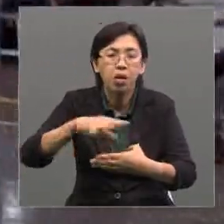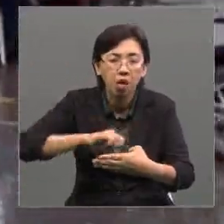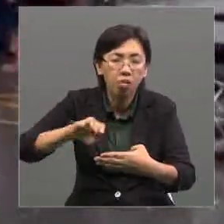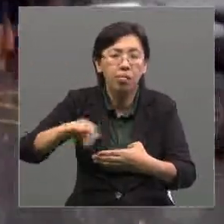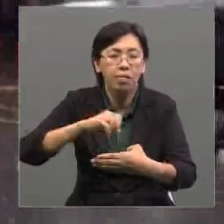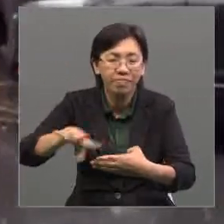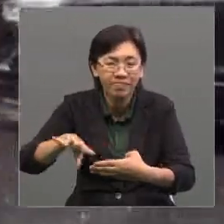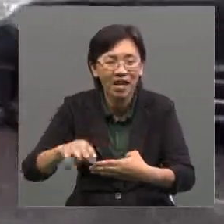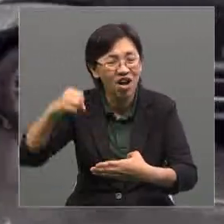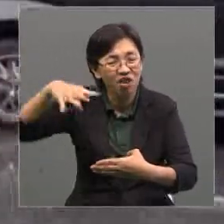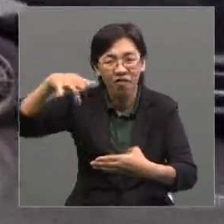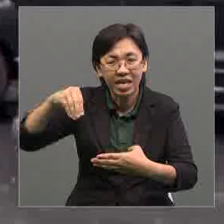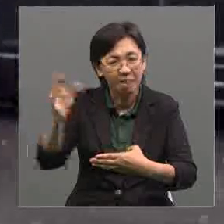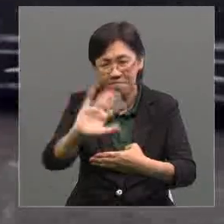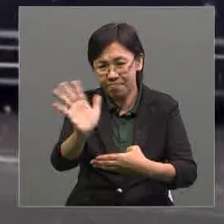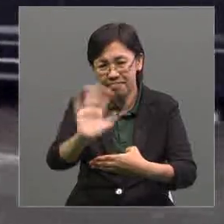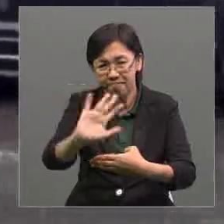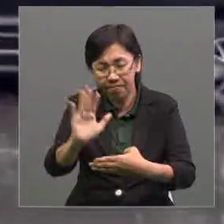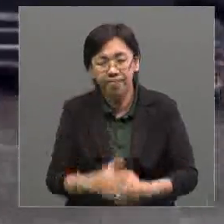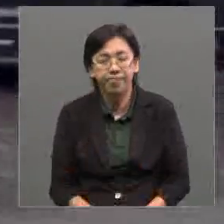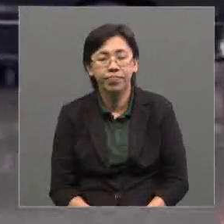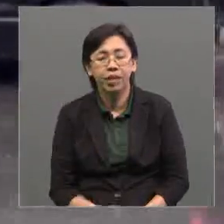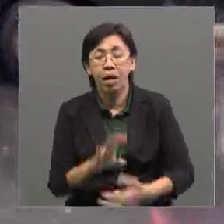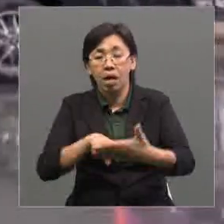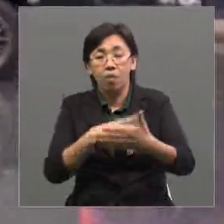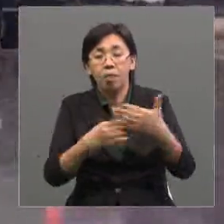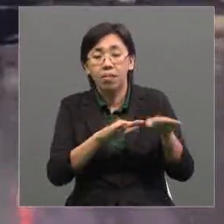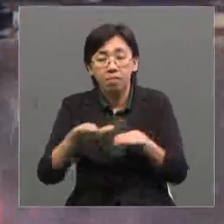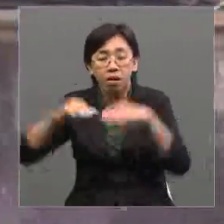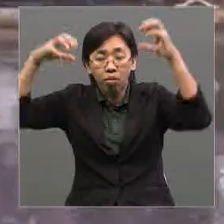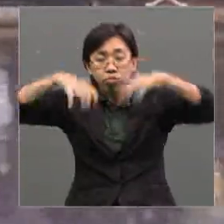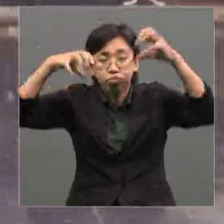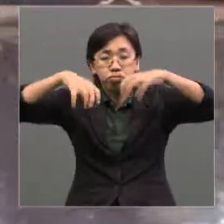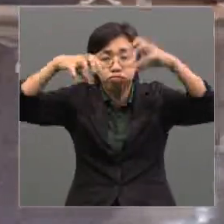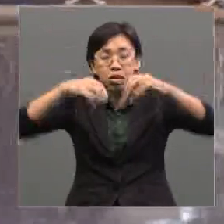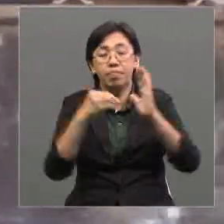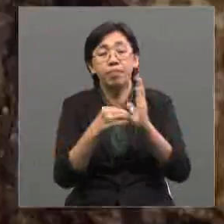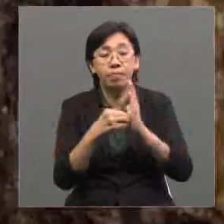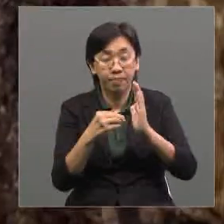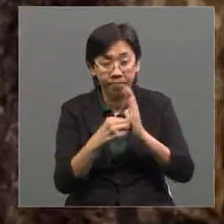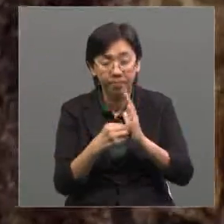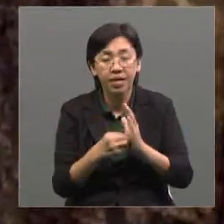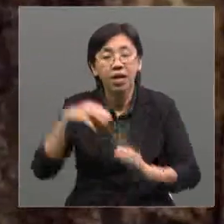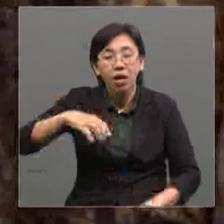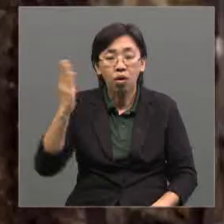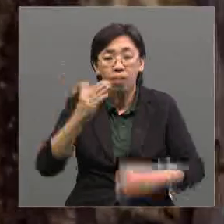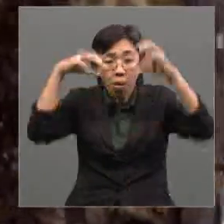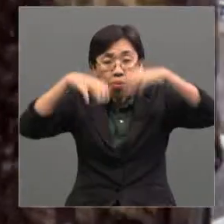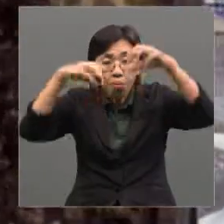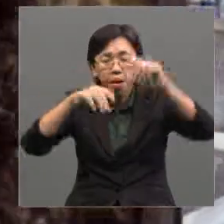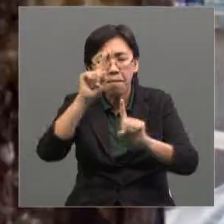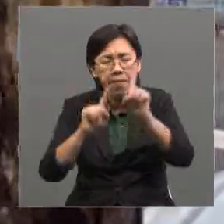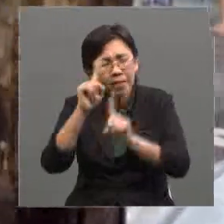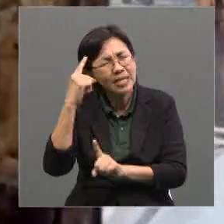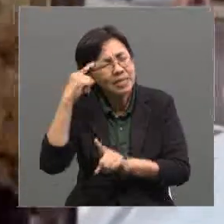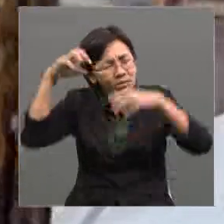คือห้ามไฟดับอีกสำหรับการเตรียมพร้อมรับมือฝนตกหนักในพื้นที่กทม.เนี่ยพยากรณ์ออกมาว่าจะมีฝนกระท